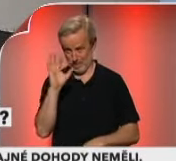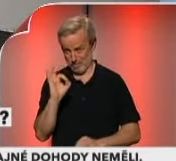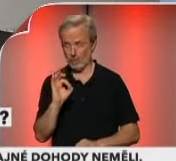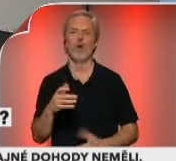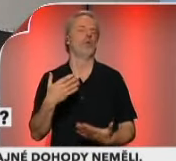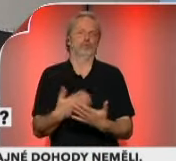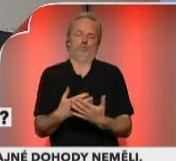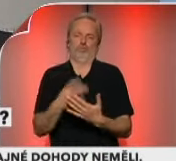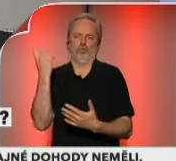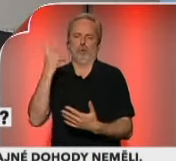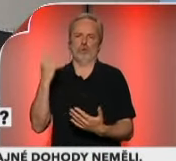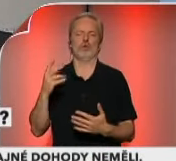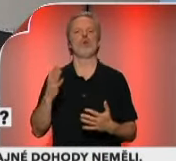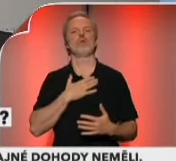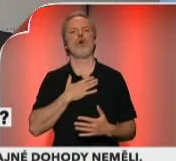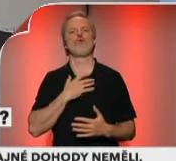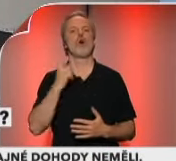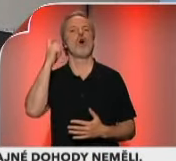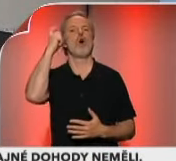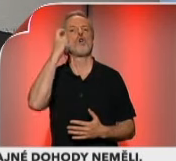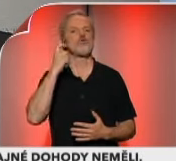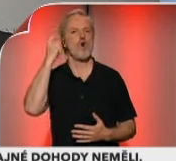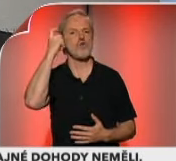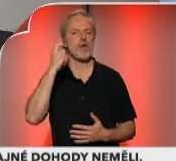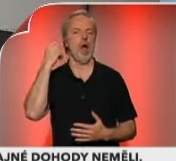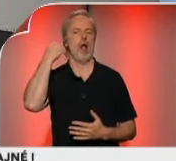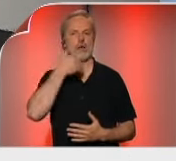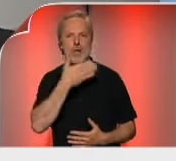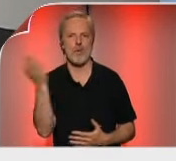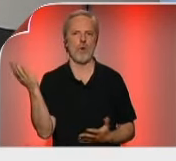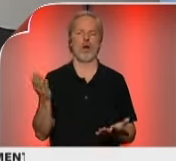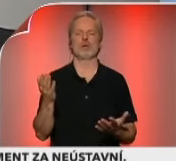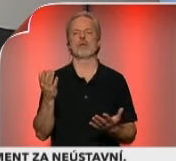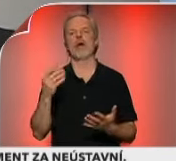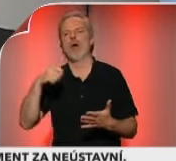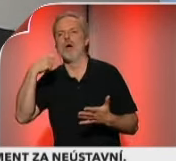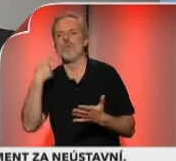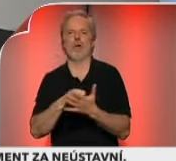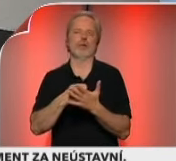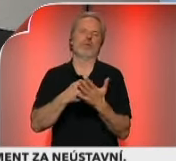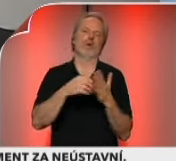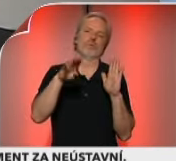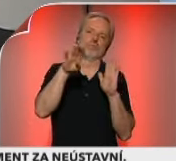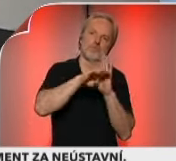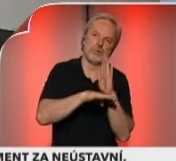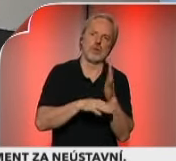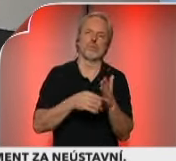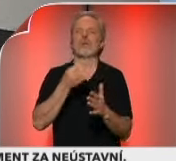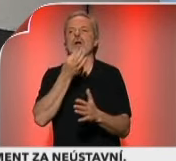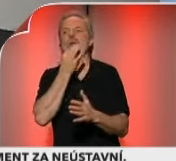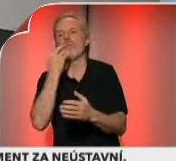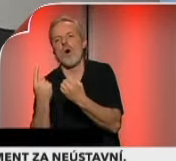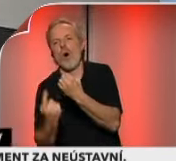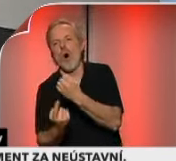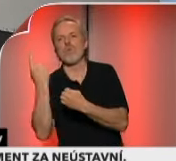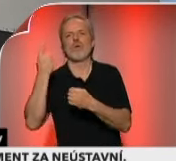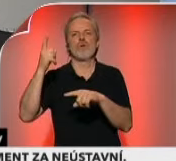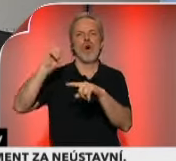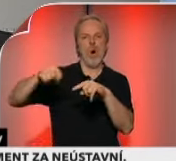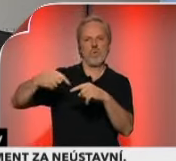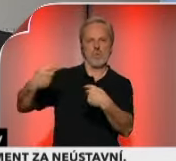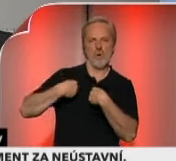platí v sociální demokracie to znamená jakási prez viny eh jestli to bude příští týden po